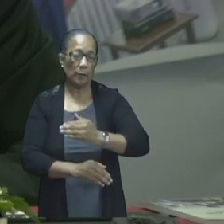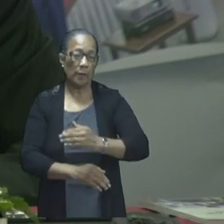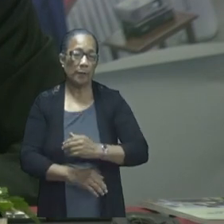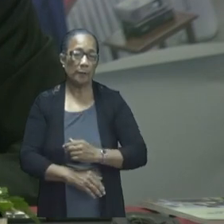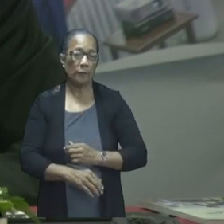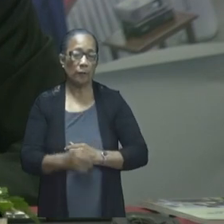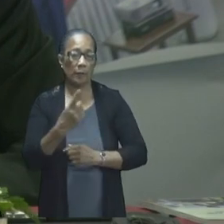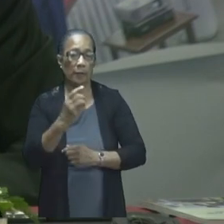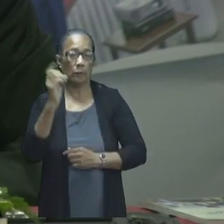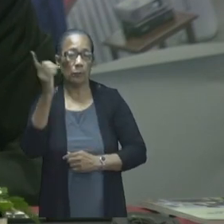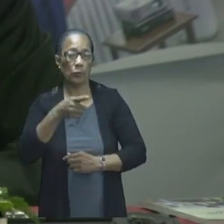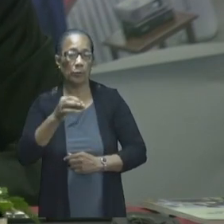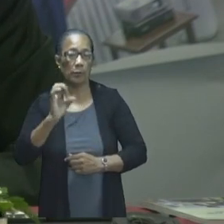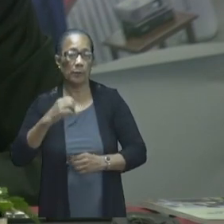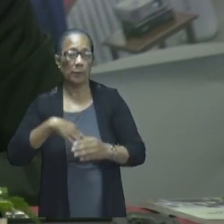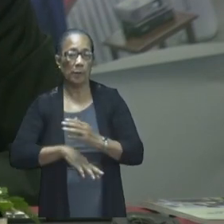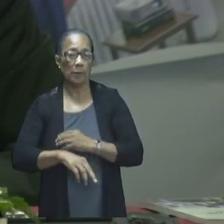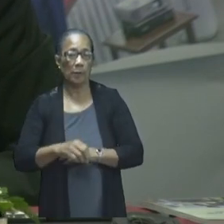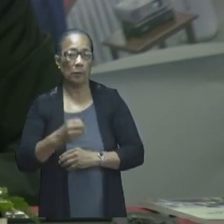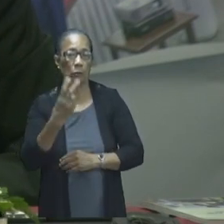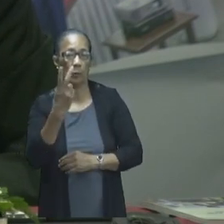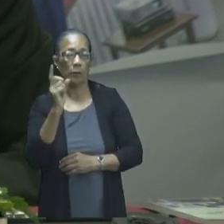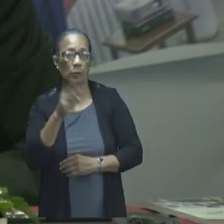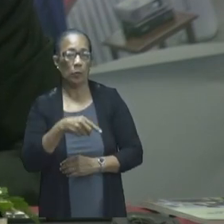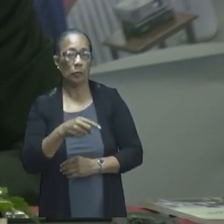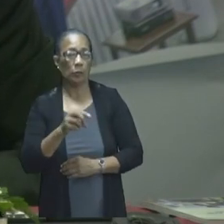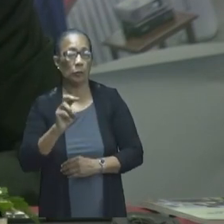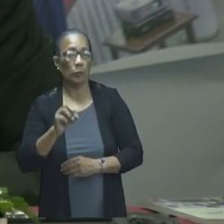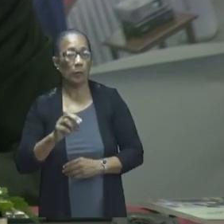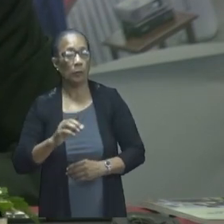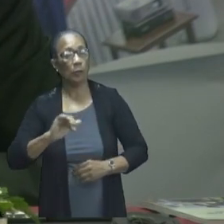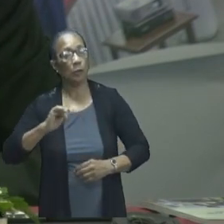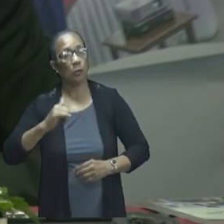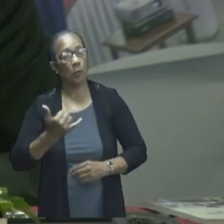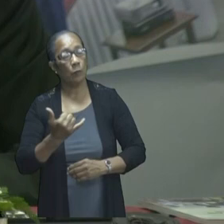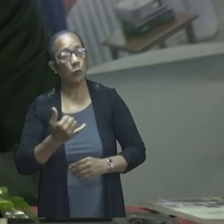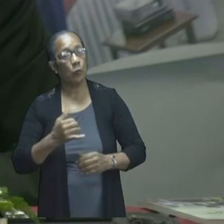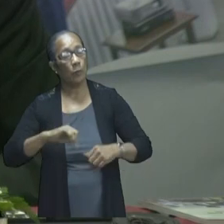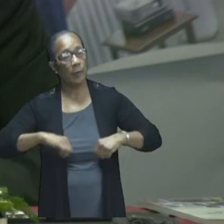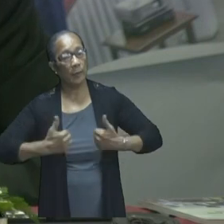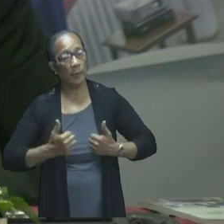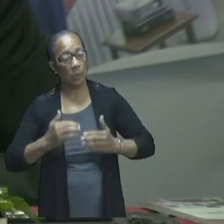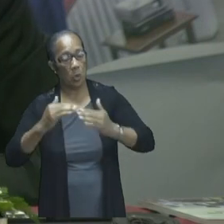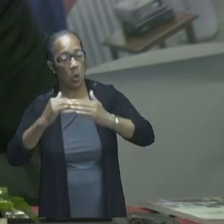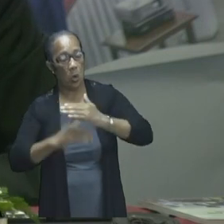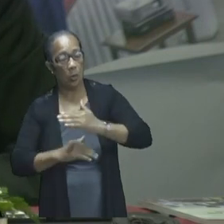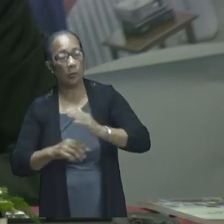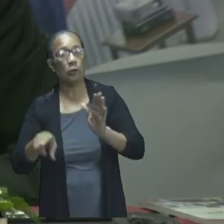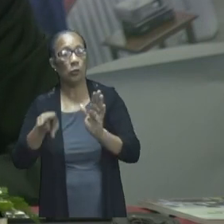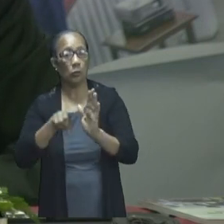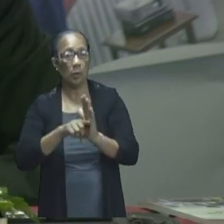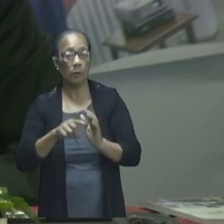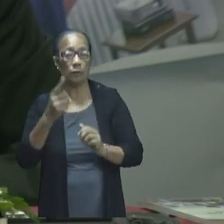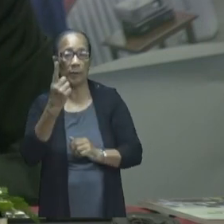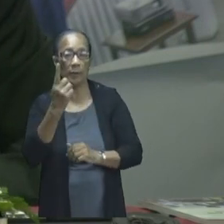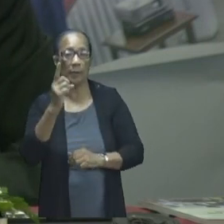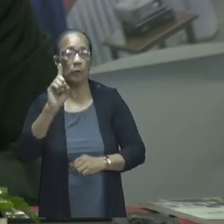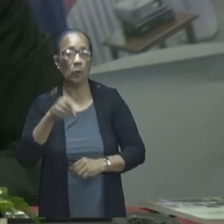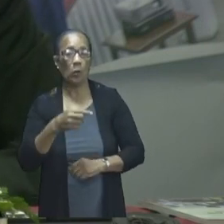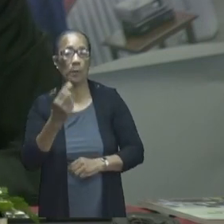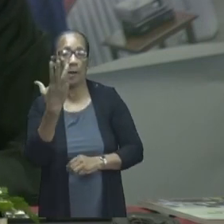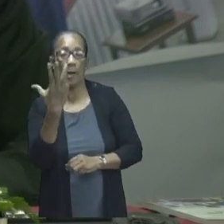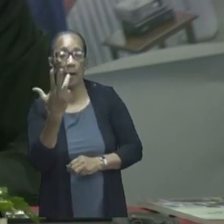dat we nu dat teruggebracht hebben onder de norm van een namelijk 0,8%